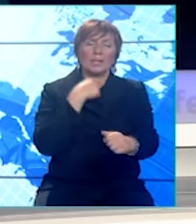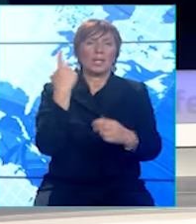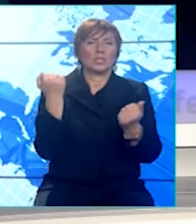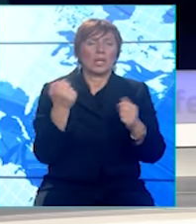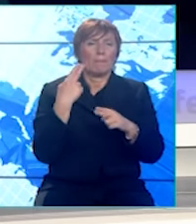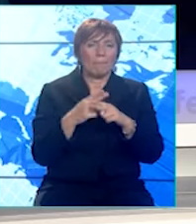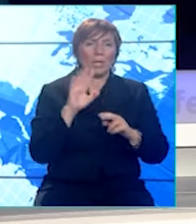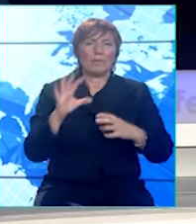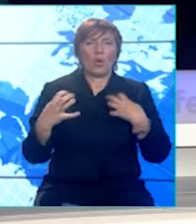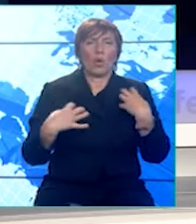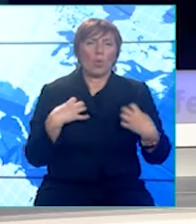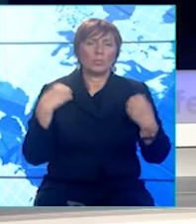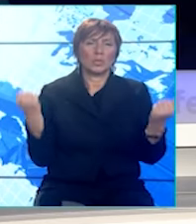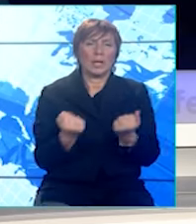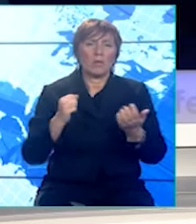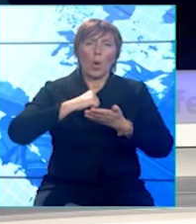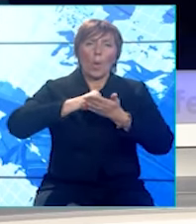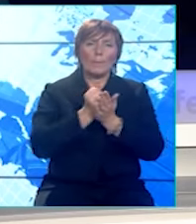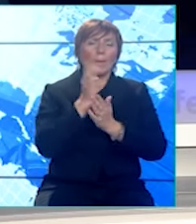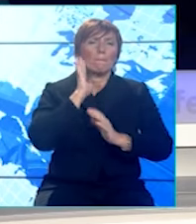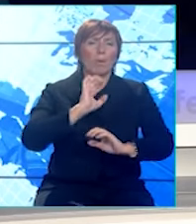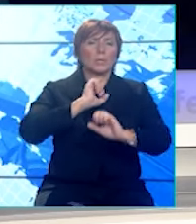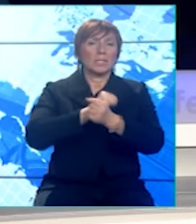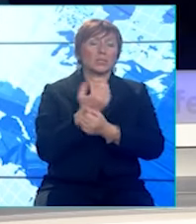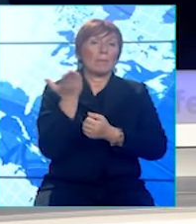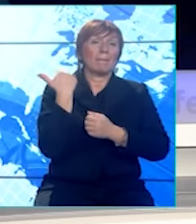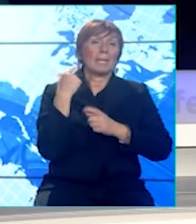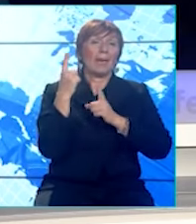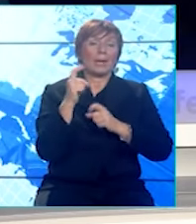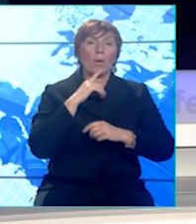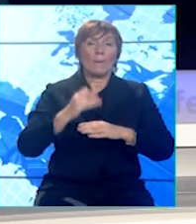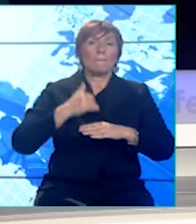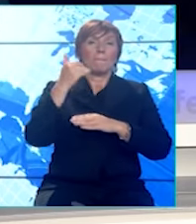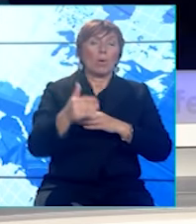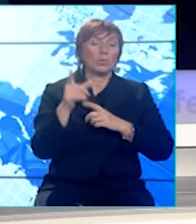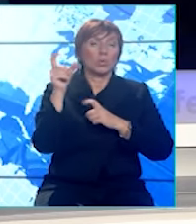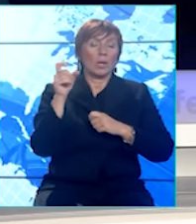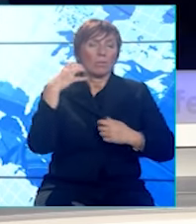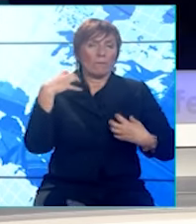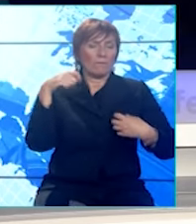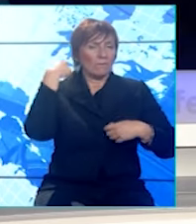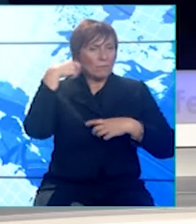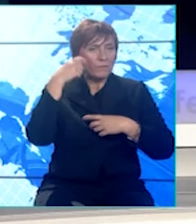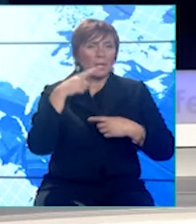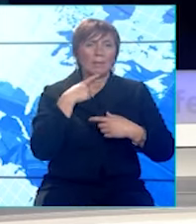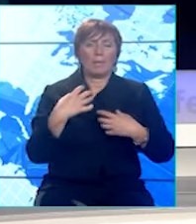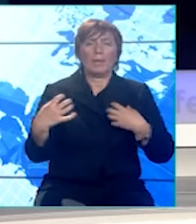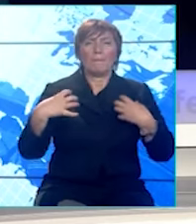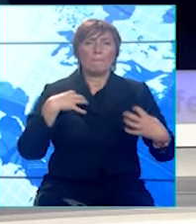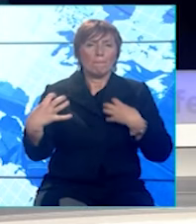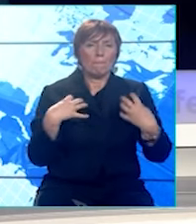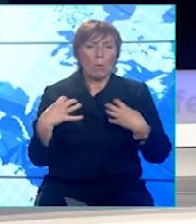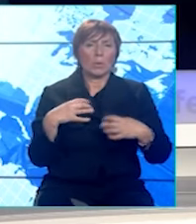Njegov glumački angažman je obilježio bosansko-hercegovačku predratnu i posljeratnu filmsku produkciju te teatarsku